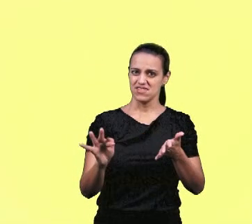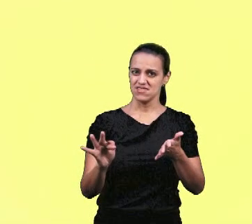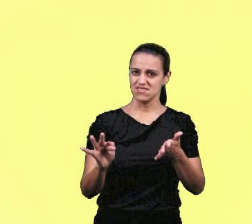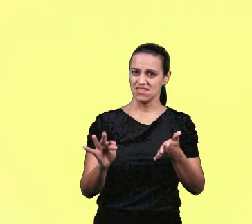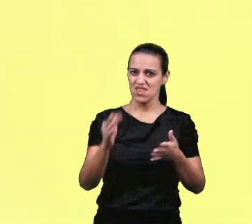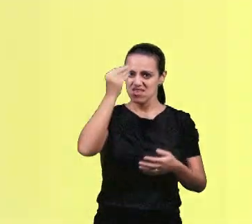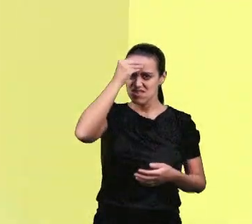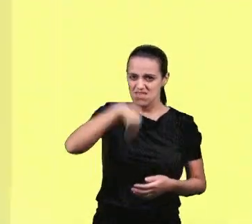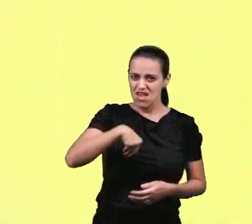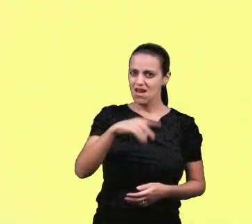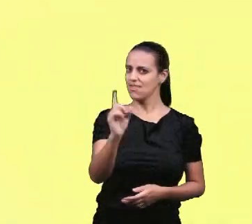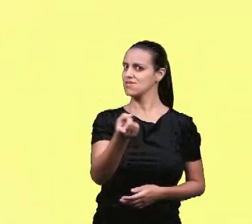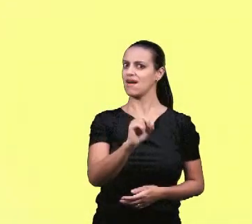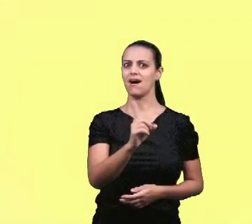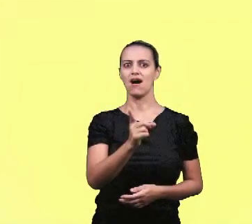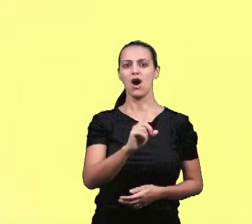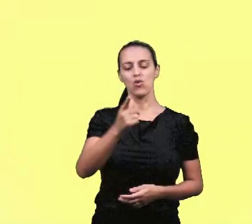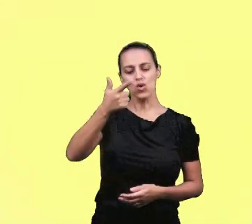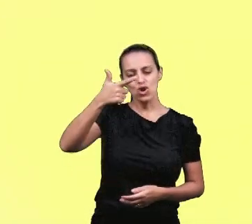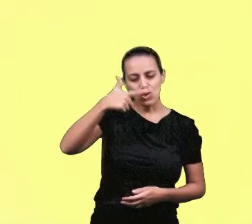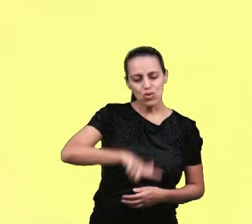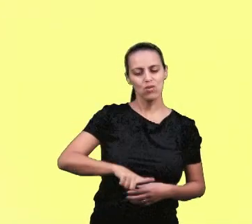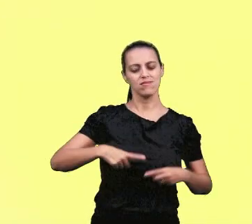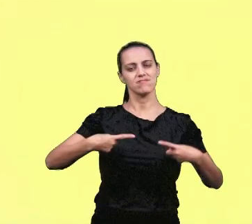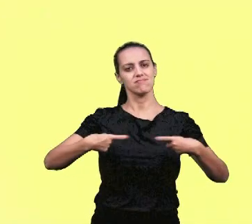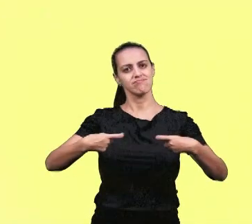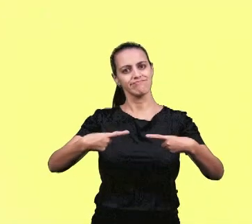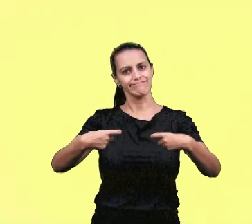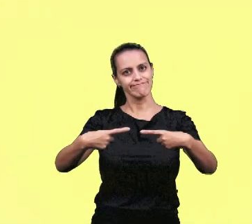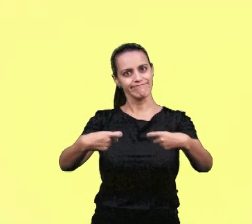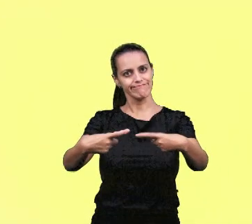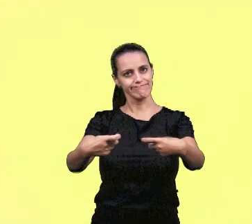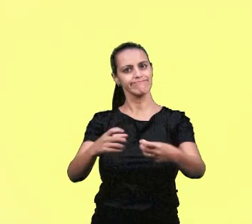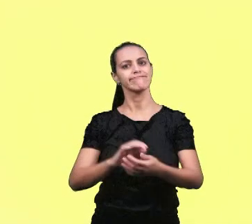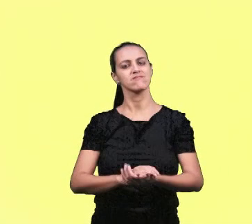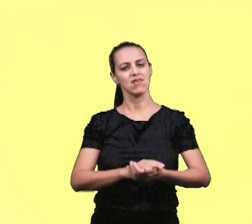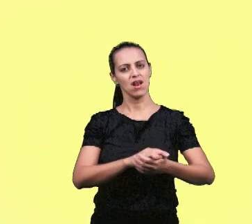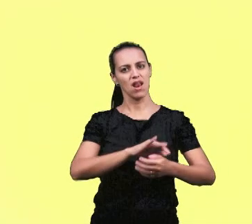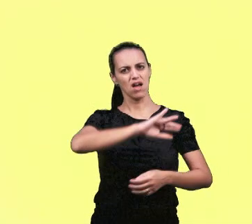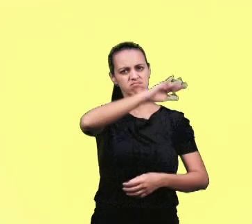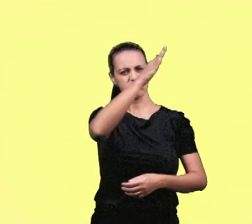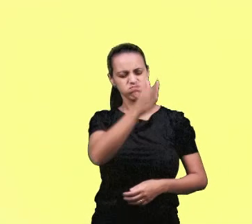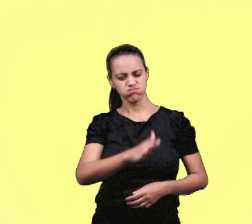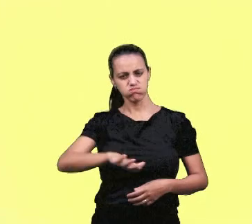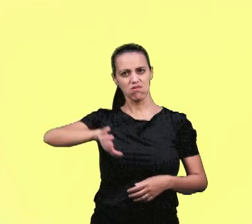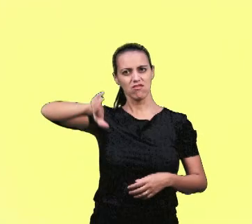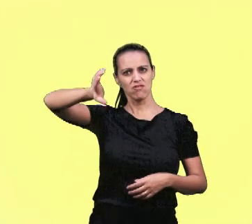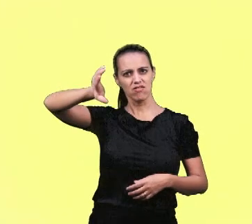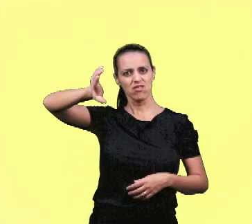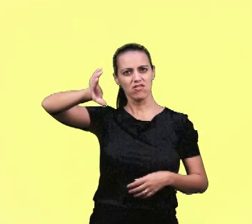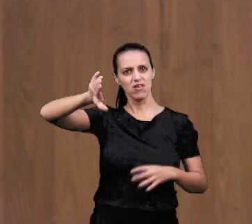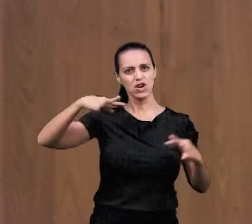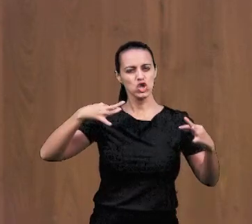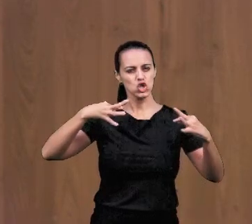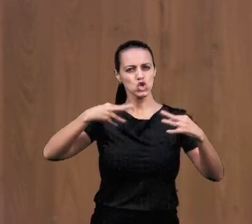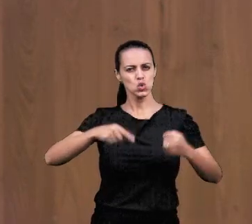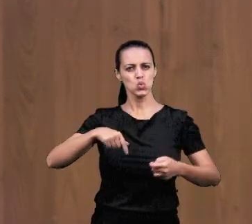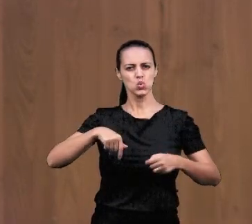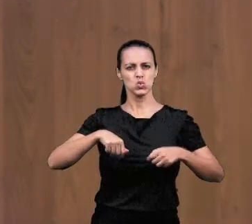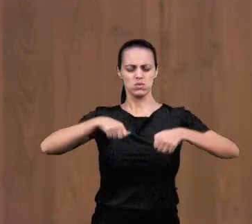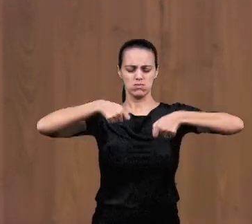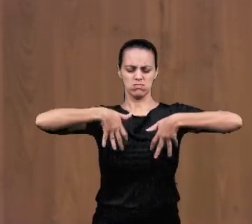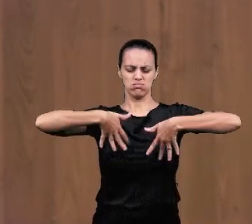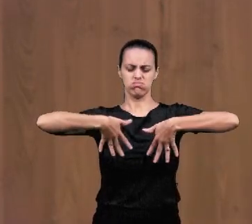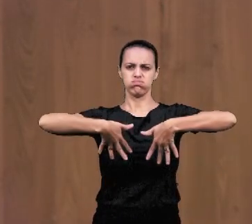pas considérés vaincus. Ils ont attaqué à nouveau. Ils se sont armés dans la vallée de Rephidim, tous